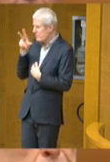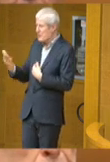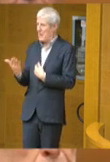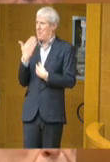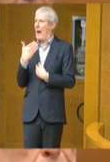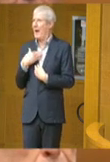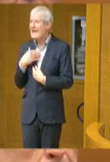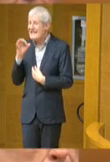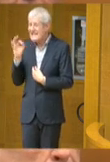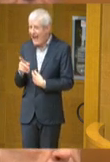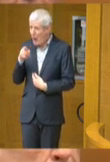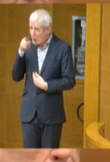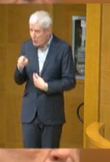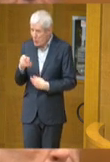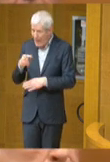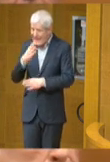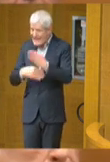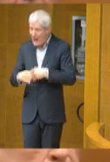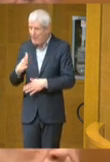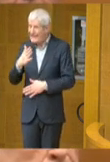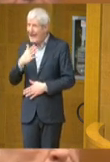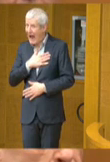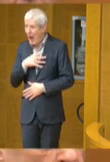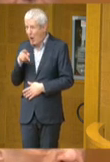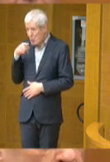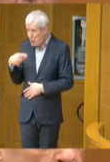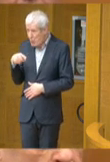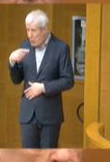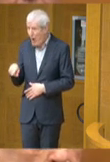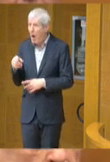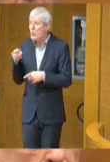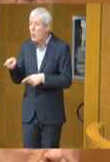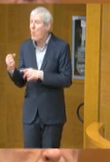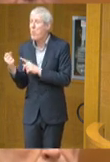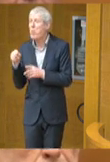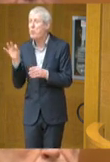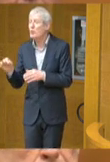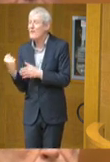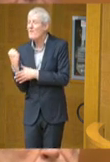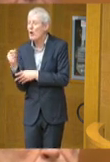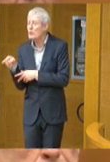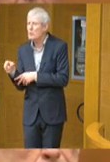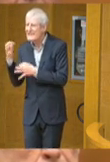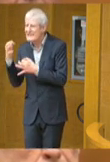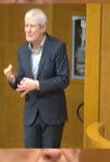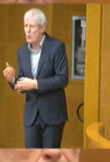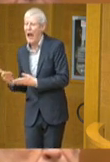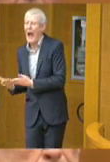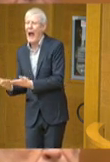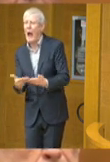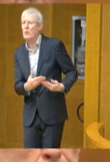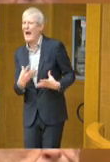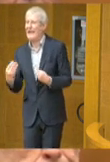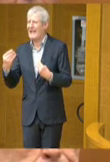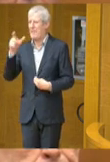di rendere la tua disabilità il tuo punto di forza, potrai veramente aiutare tante persone. E quindi è questo che forse è